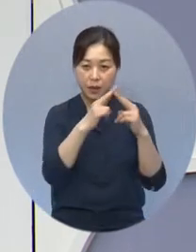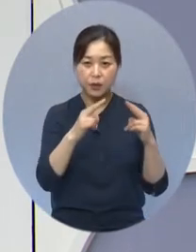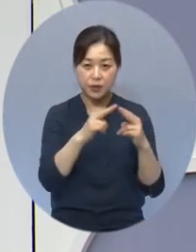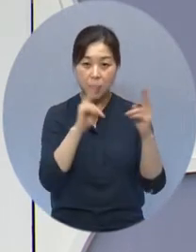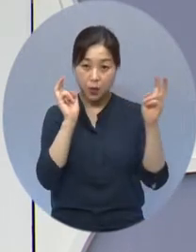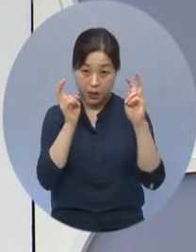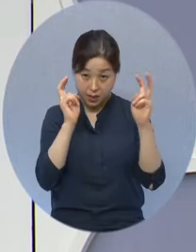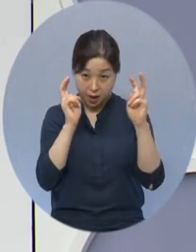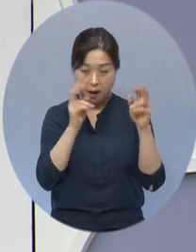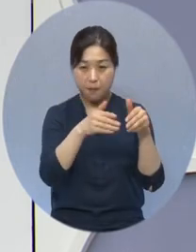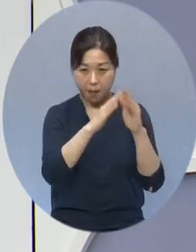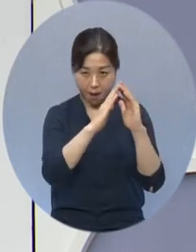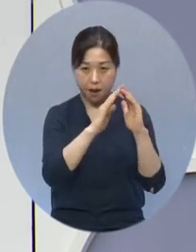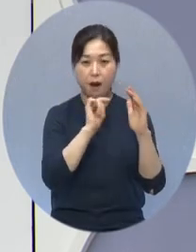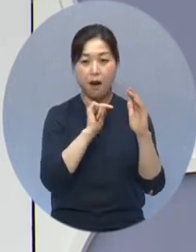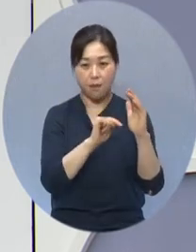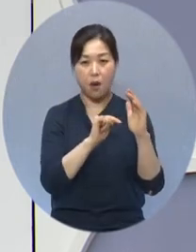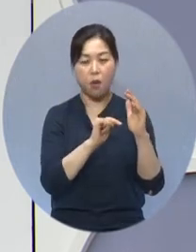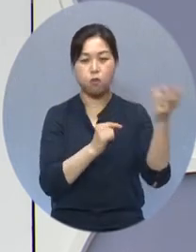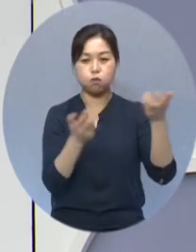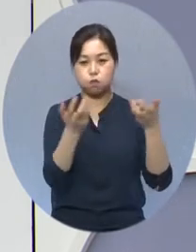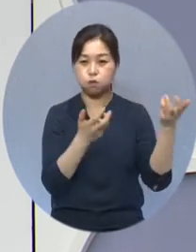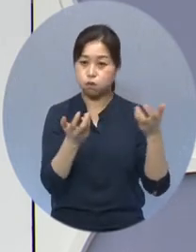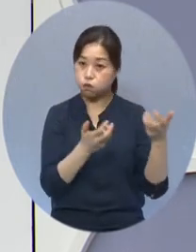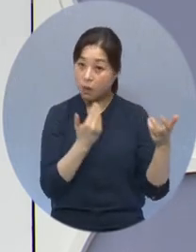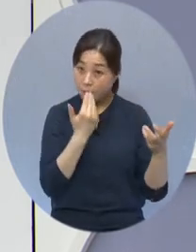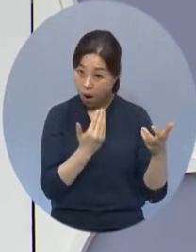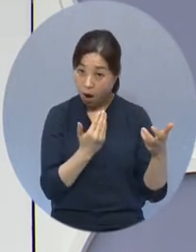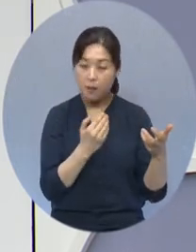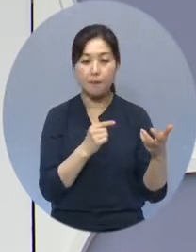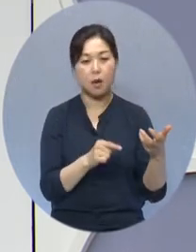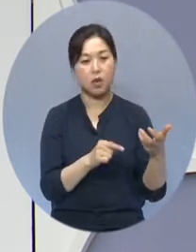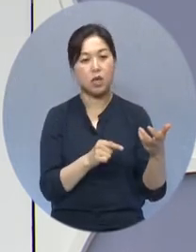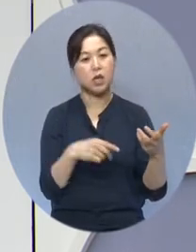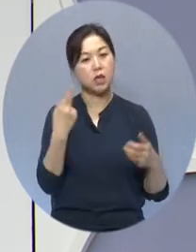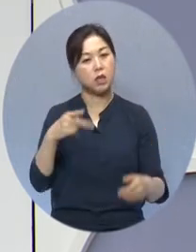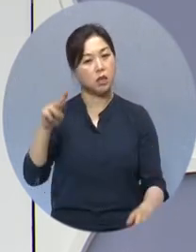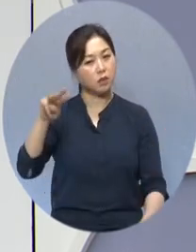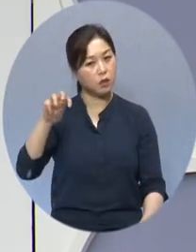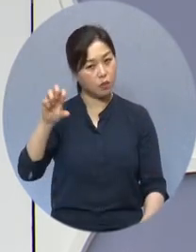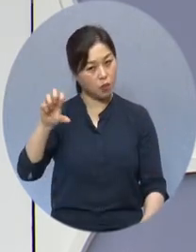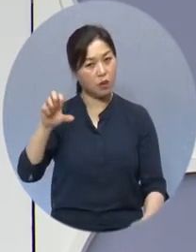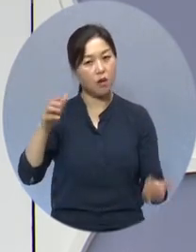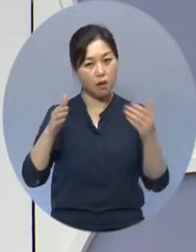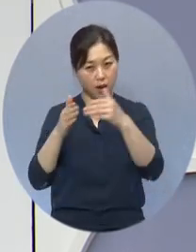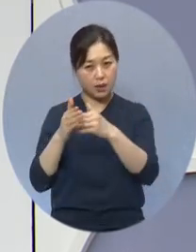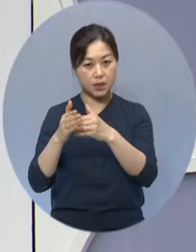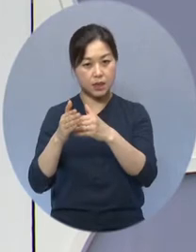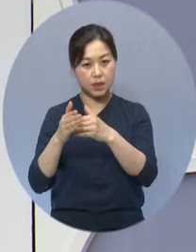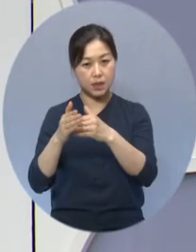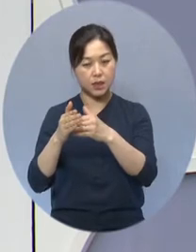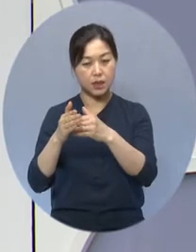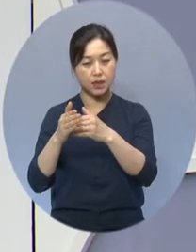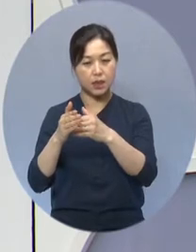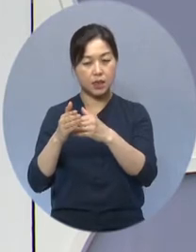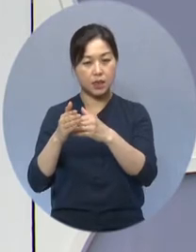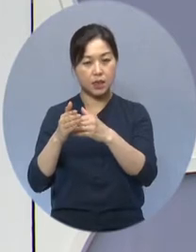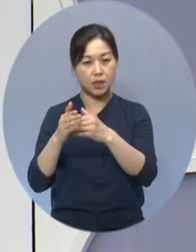클러스터가 완성되고 뭐하고 하면 지금 2035년도까지는